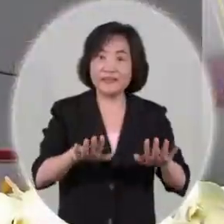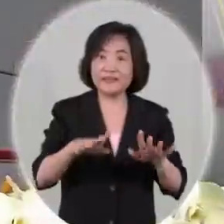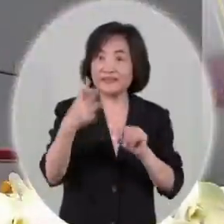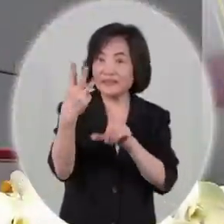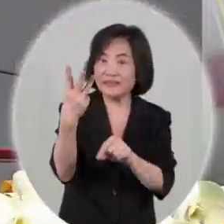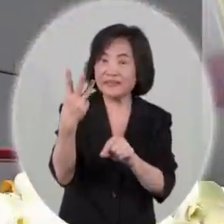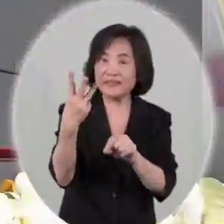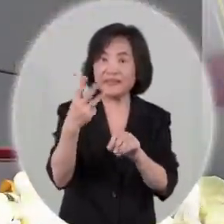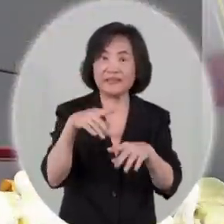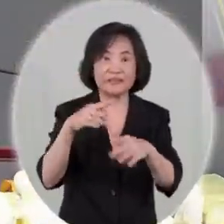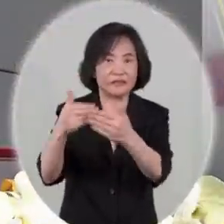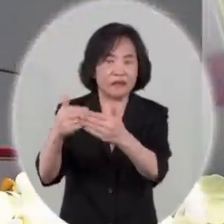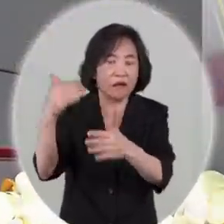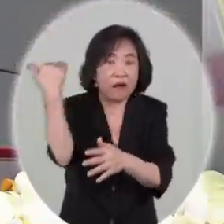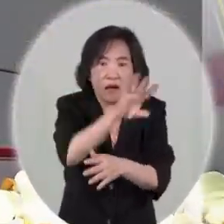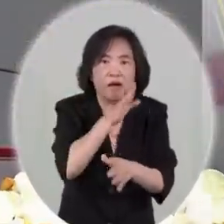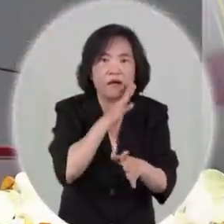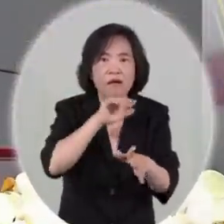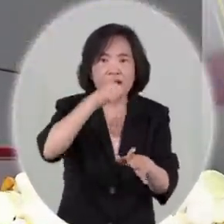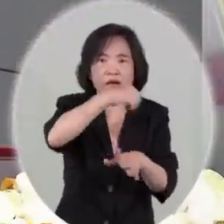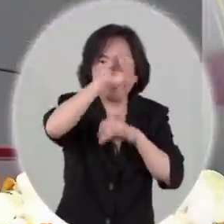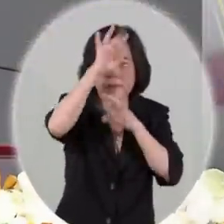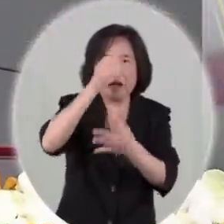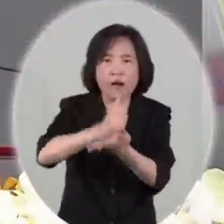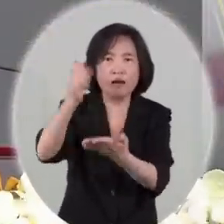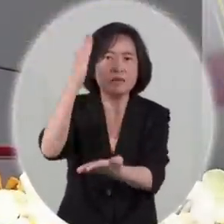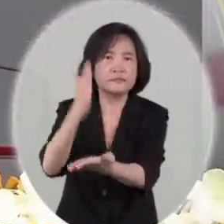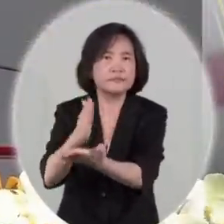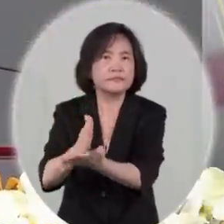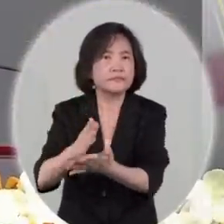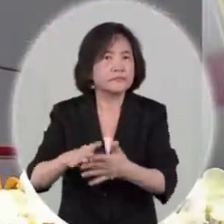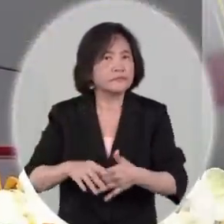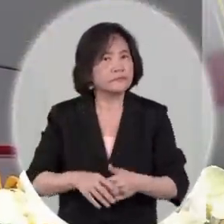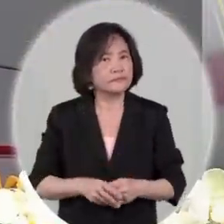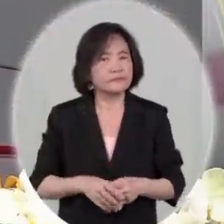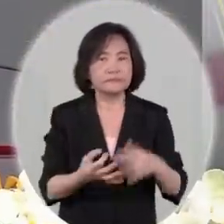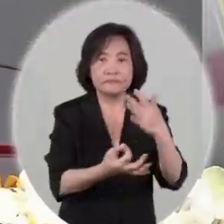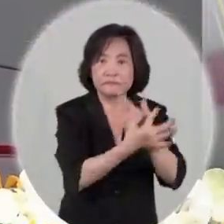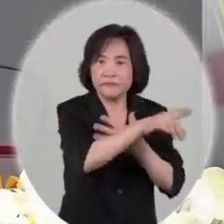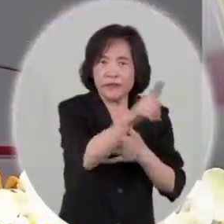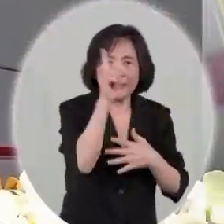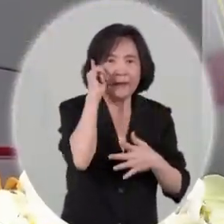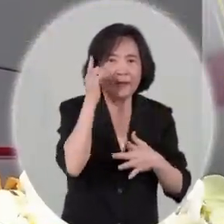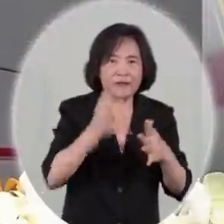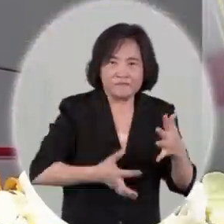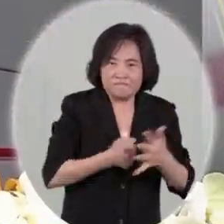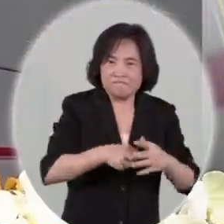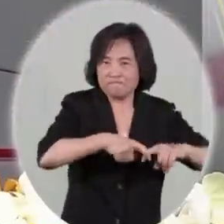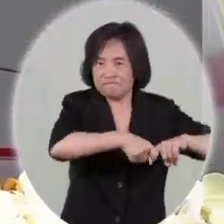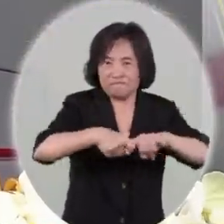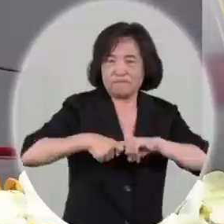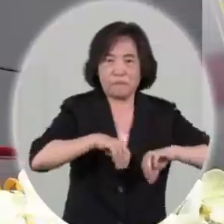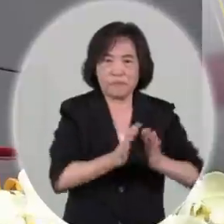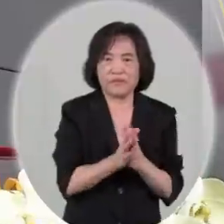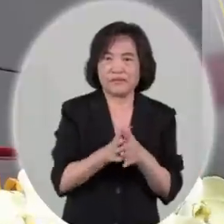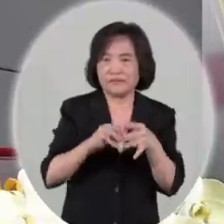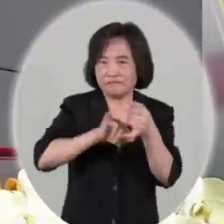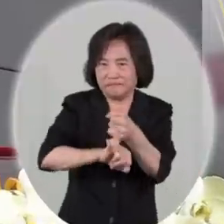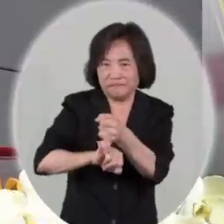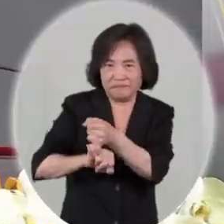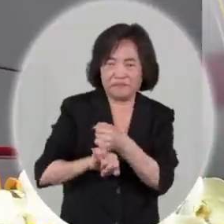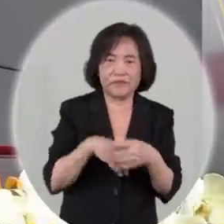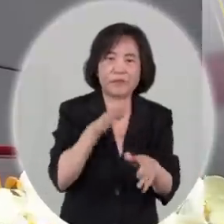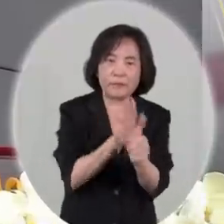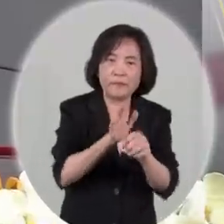3月，中国突然暂停进口台湾凤梨，侨胞以实际行动认购凤梨，并积极行